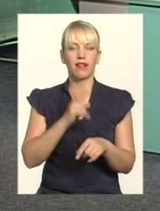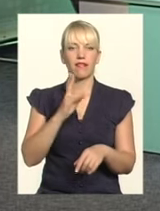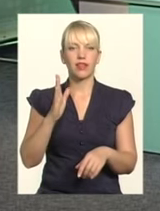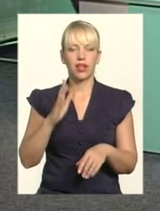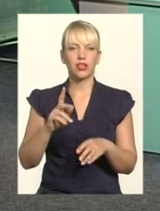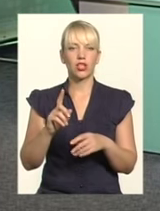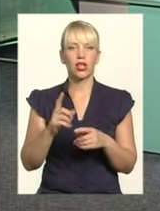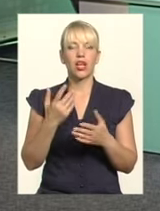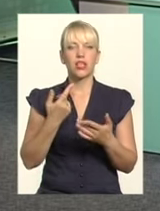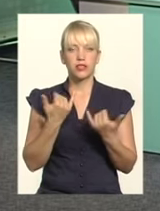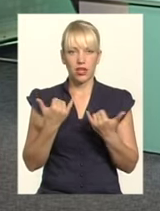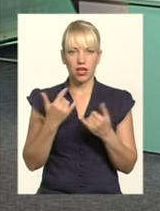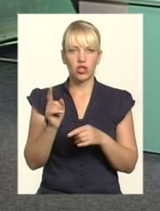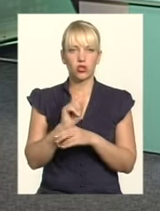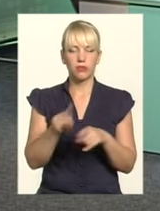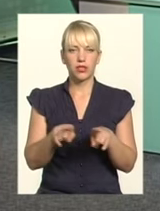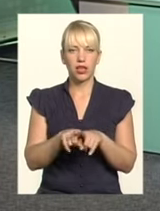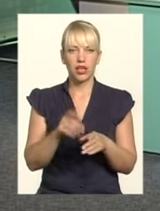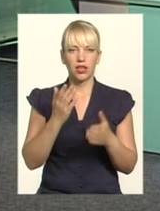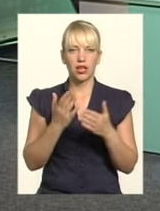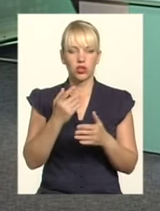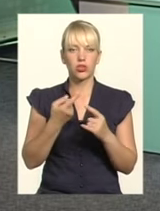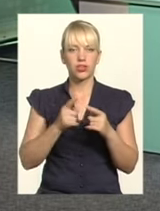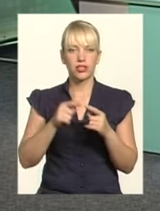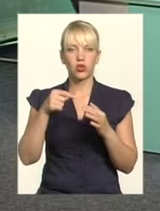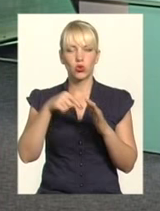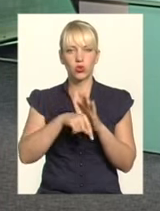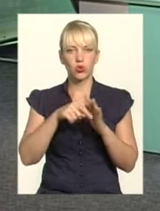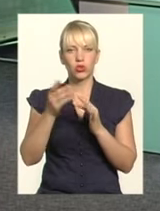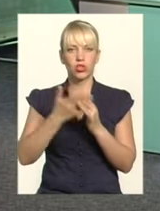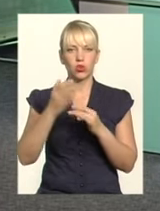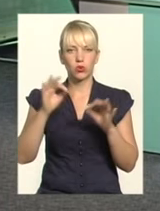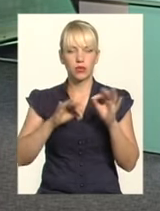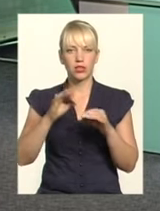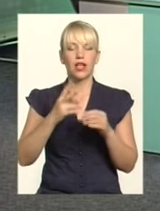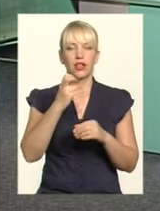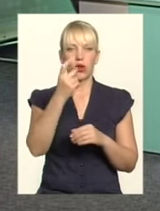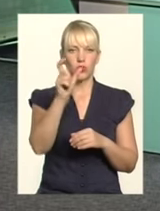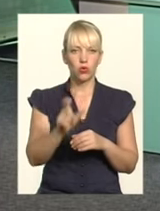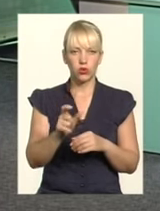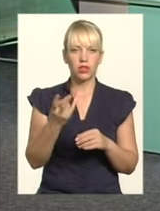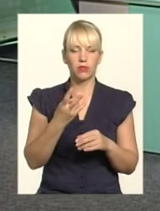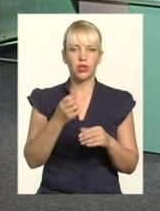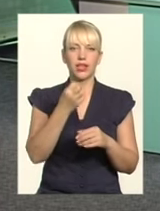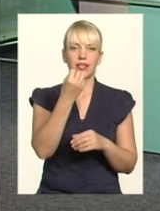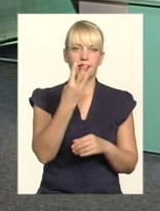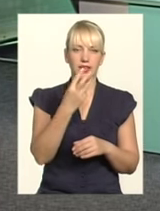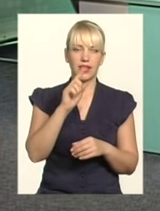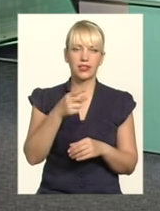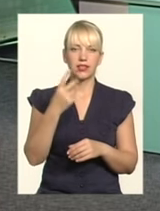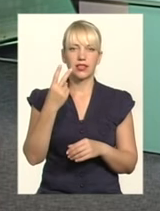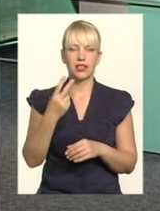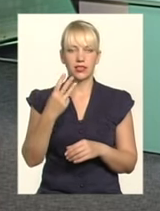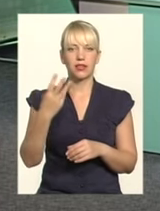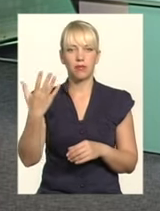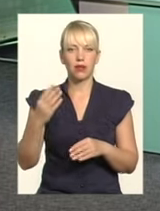що це стосується субсидії, то норма сьогодні на одну людину 13,65 плюс додатково 35,22. Це, якщо